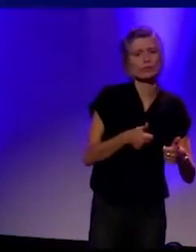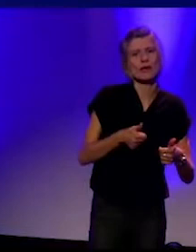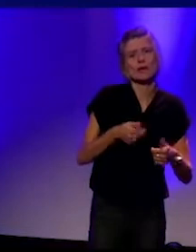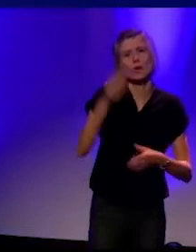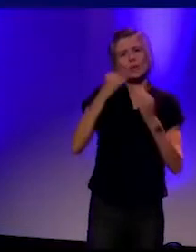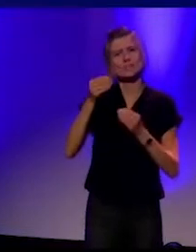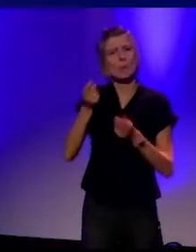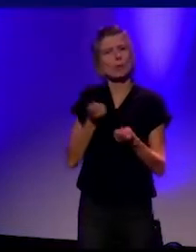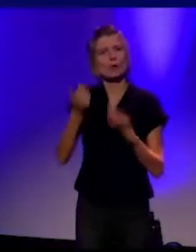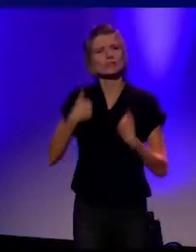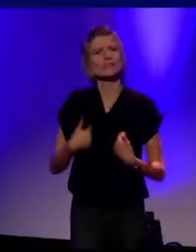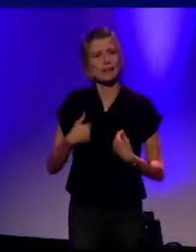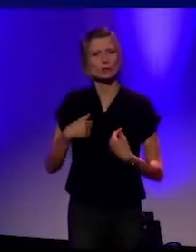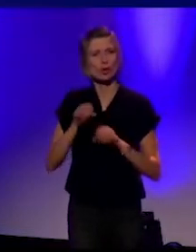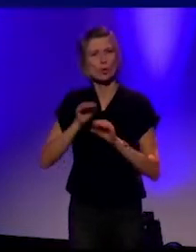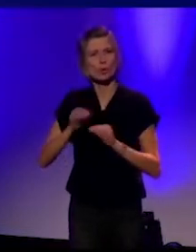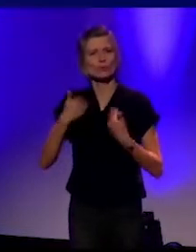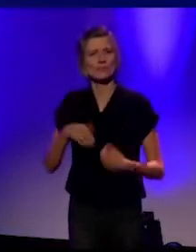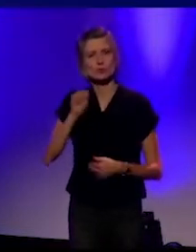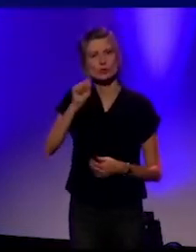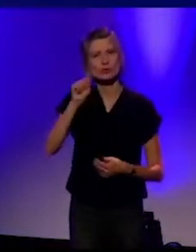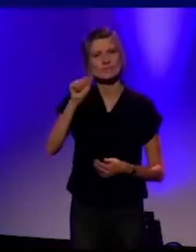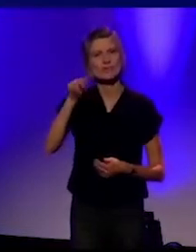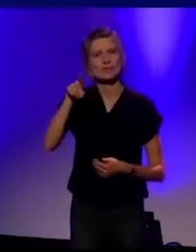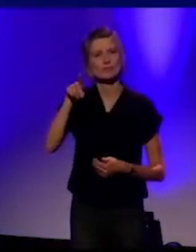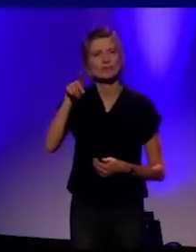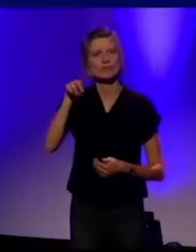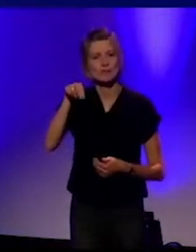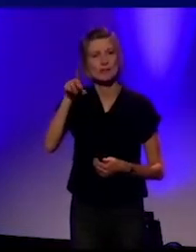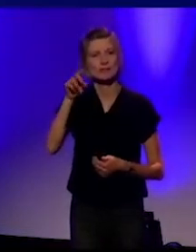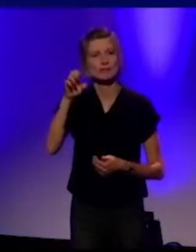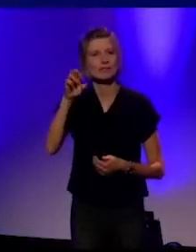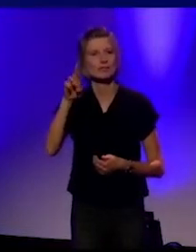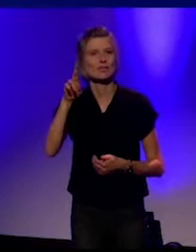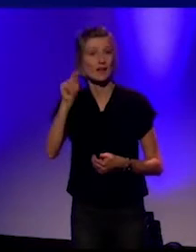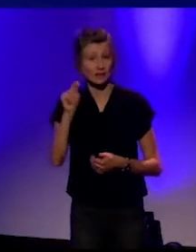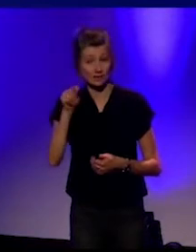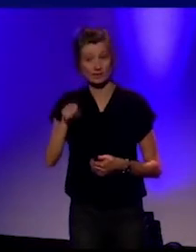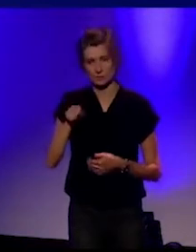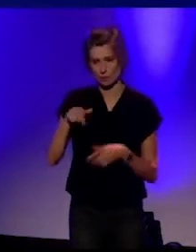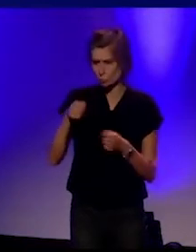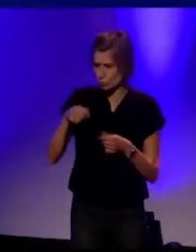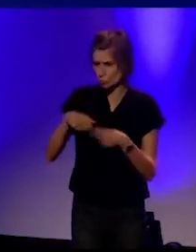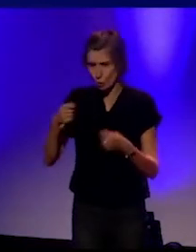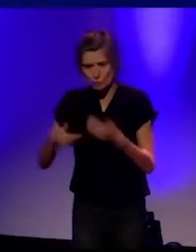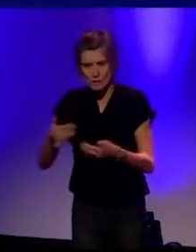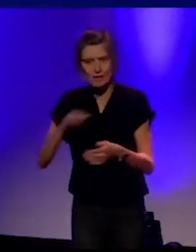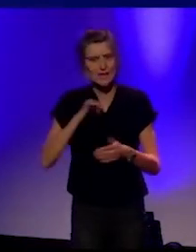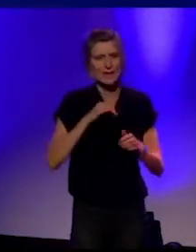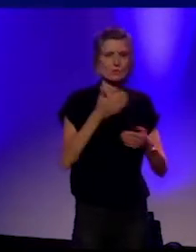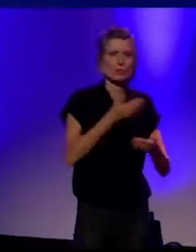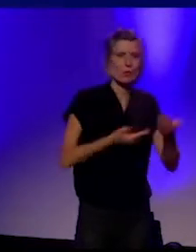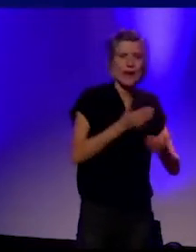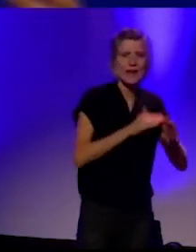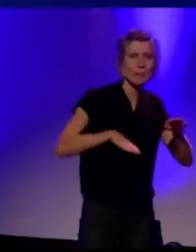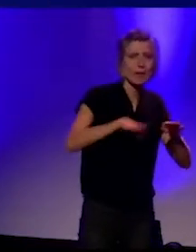in het filmpje, professor Standaard. We hebben een coördinatieteam, een stuurgroep, we hebben een overlegplatform,